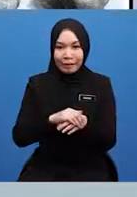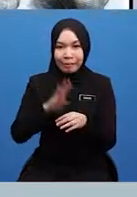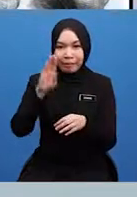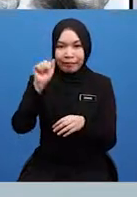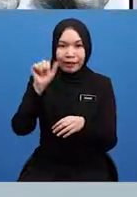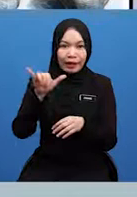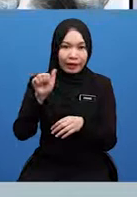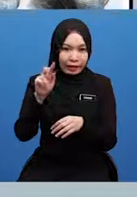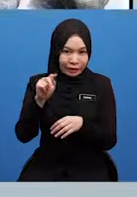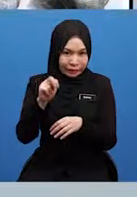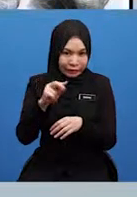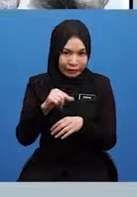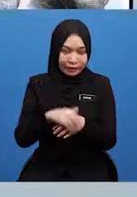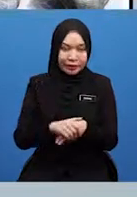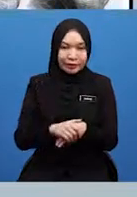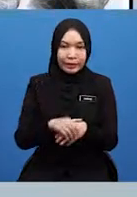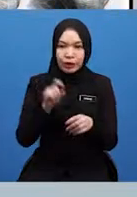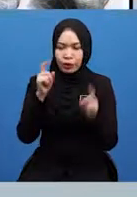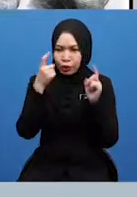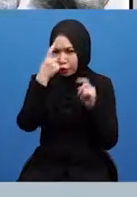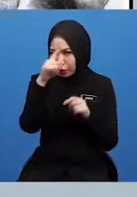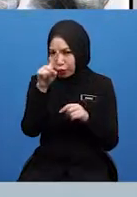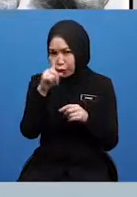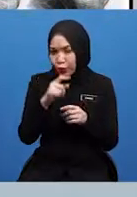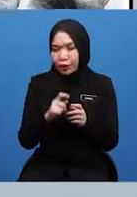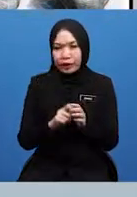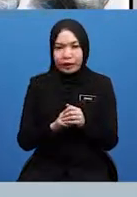amat penting bagi menimbulkan bentuk 3D objek.